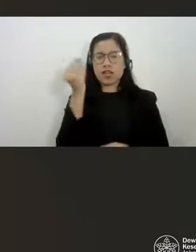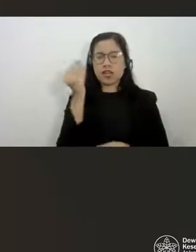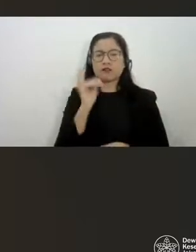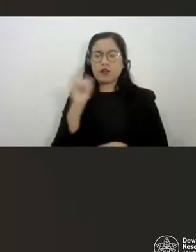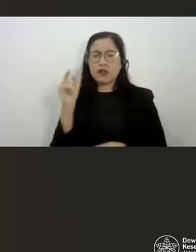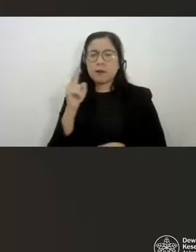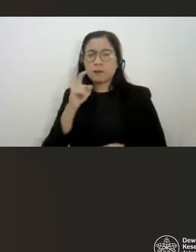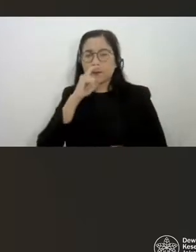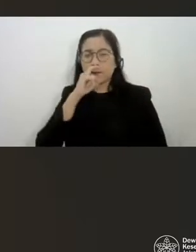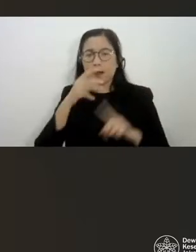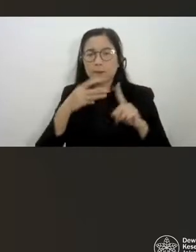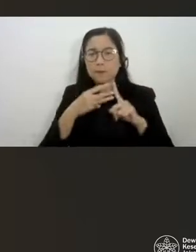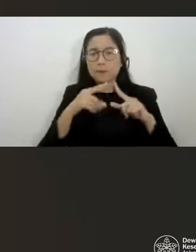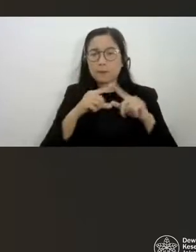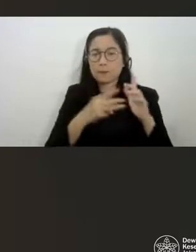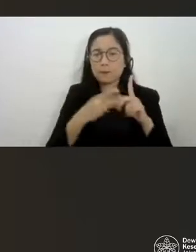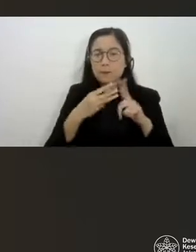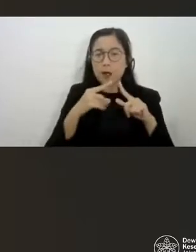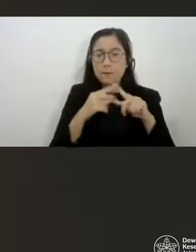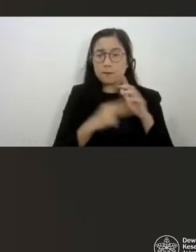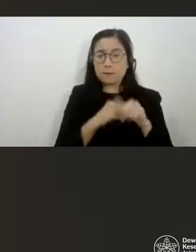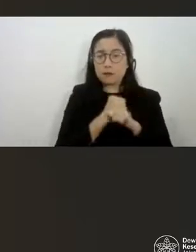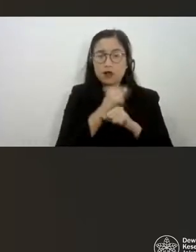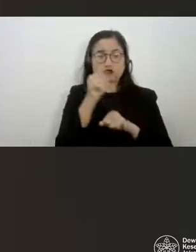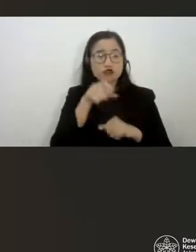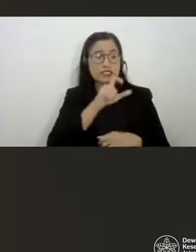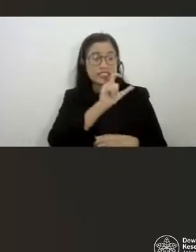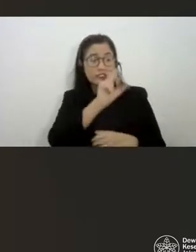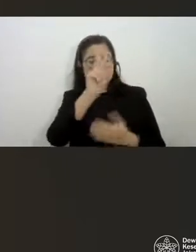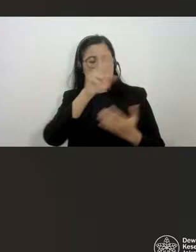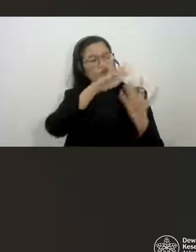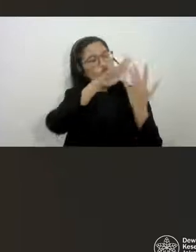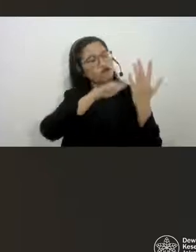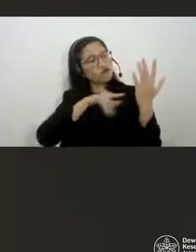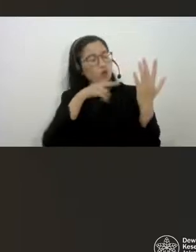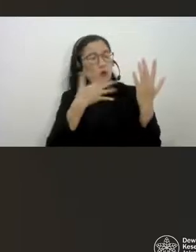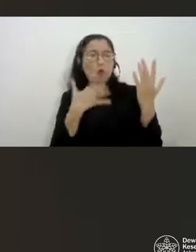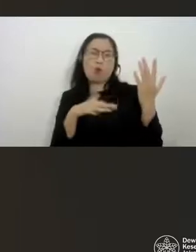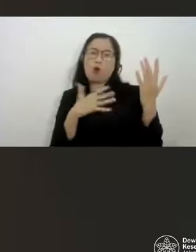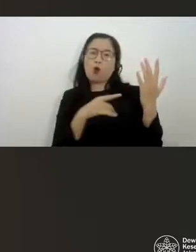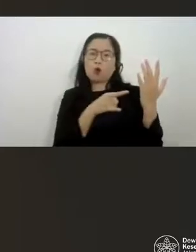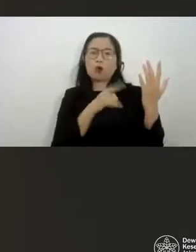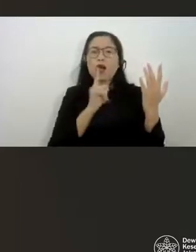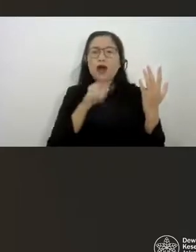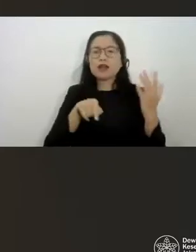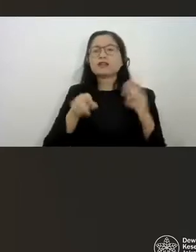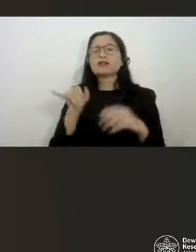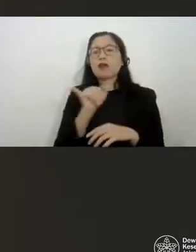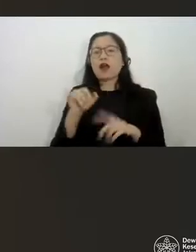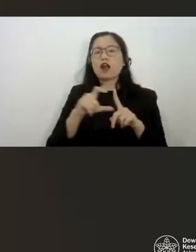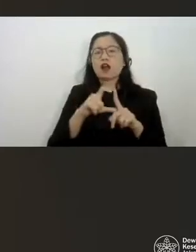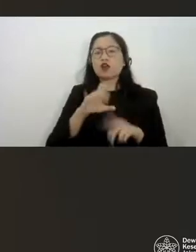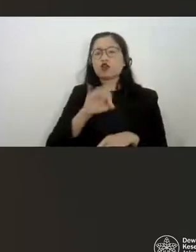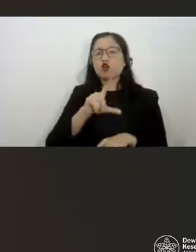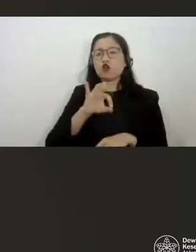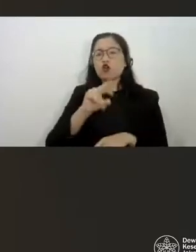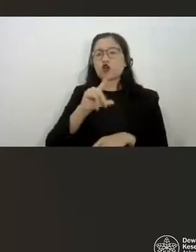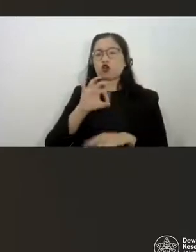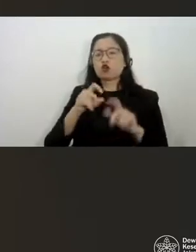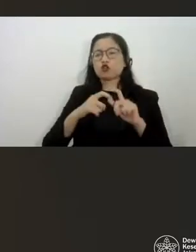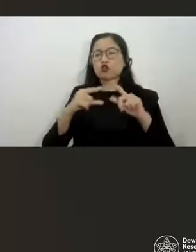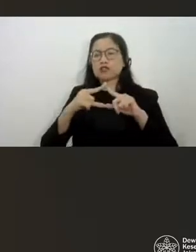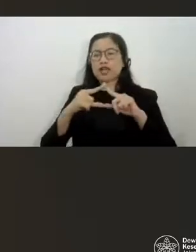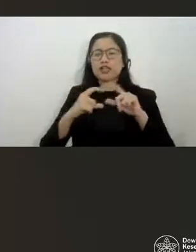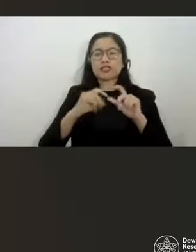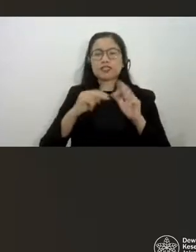itu pengenalan CV-nya itu terlalu provokatif ya menurut saya. Juga kepada Dolorosa Sinaga, terima kasih